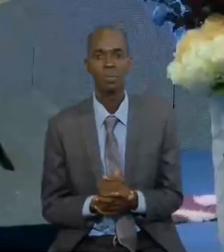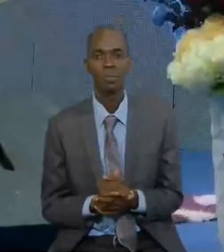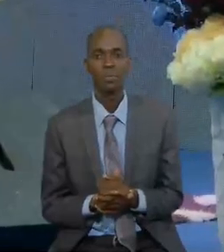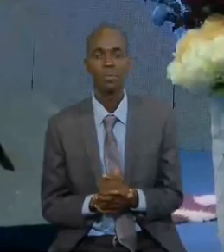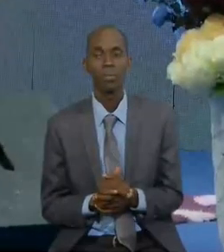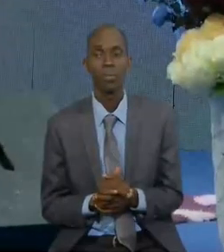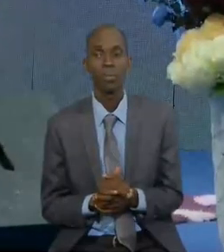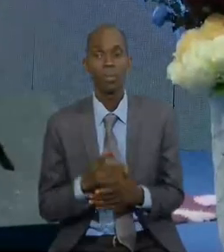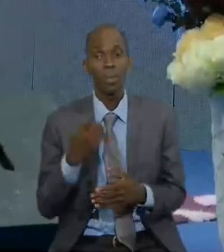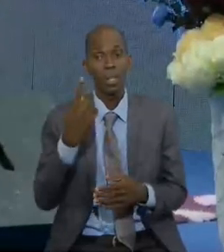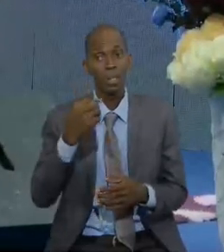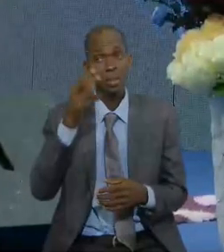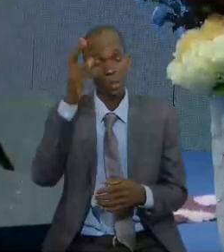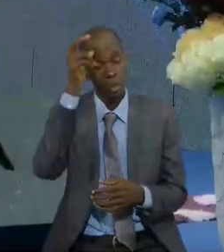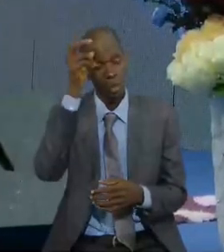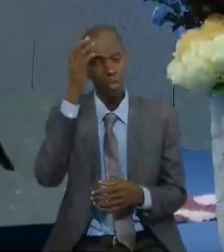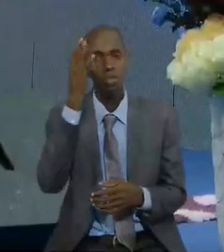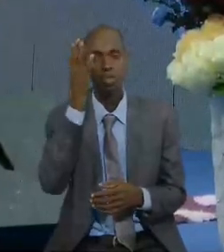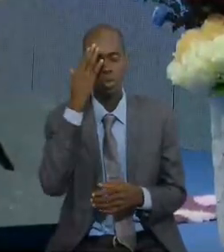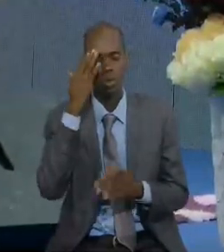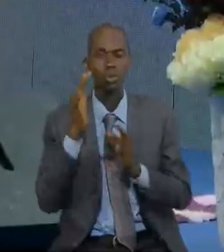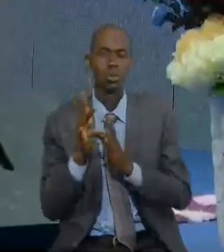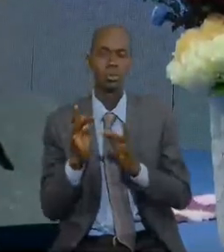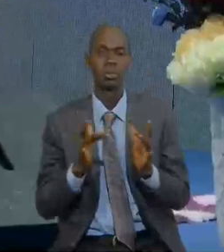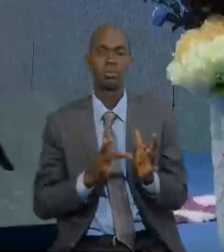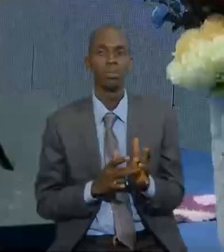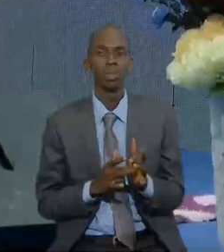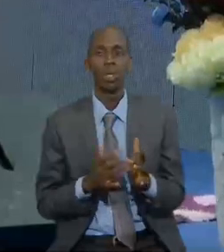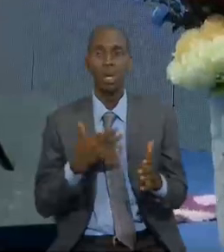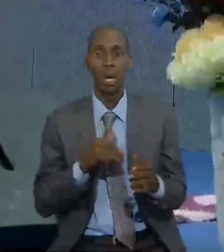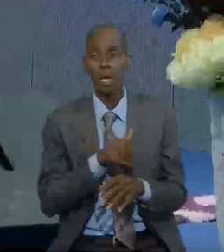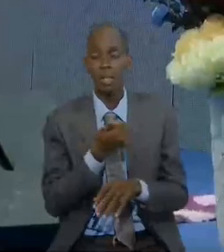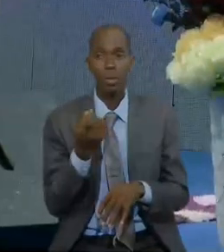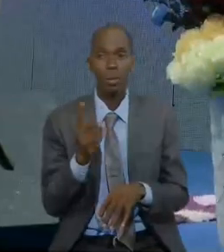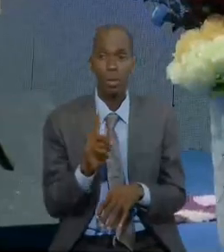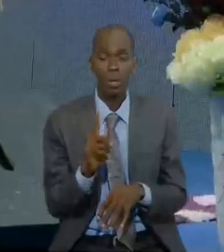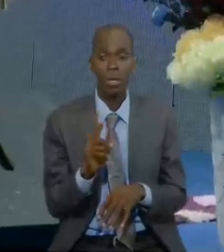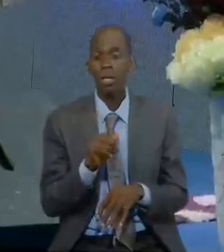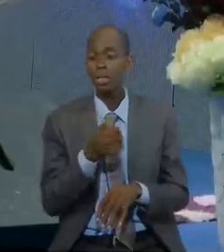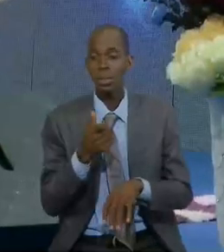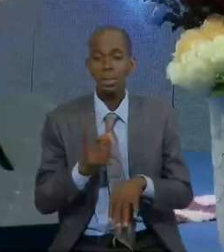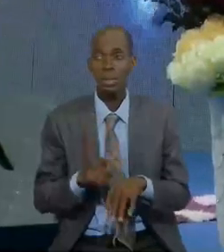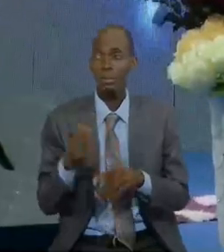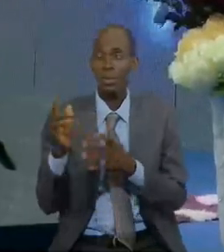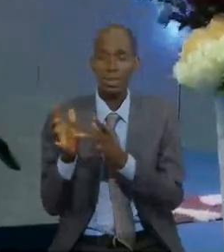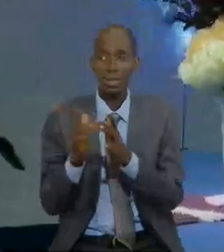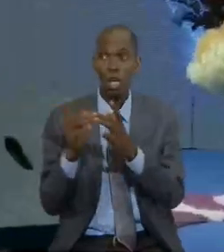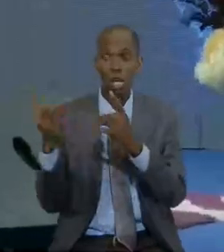toutes les choses du diable les démons le connaissaient